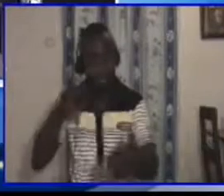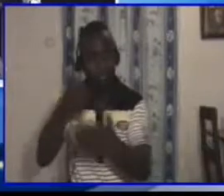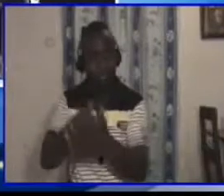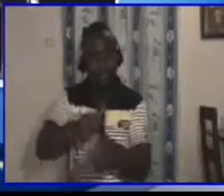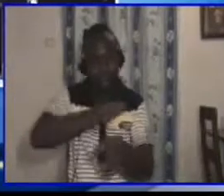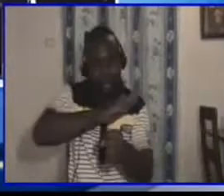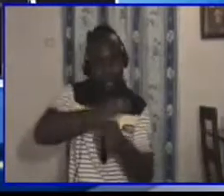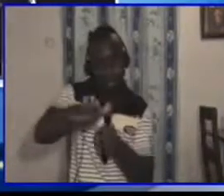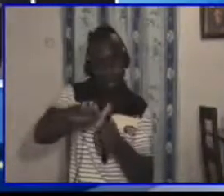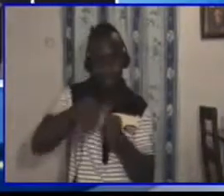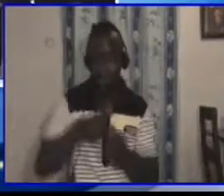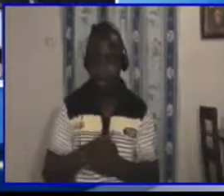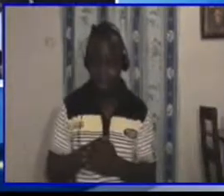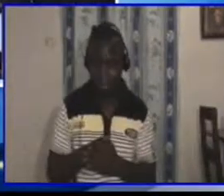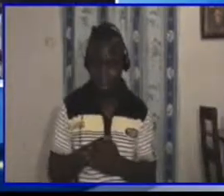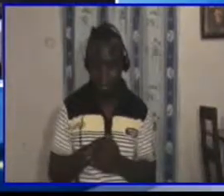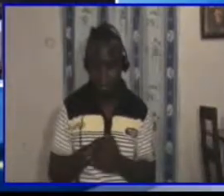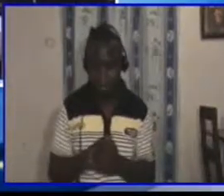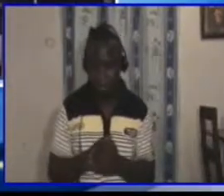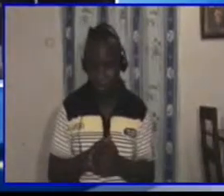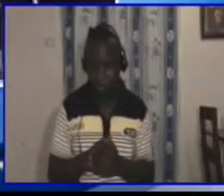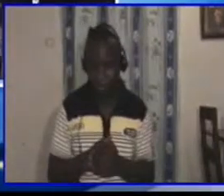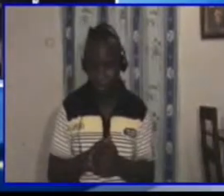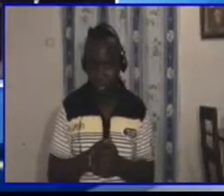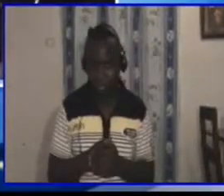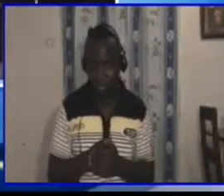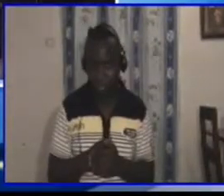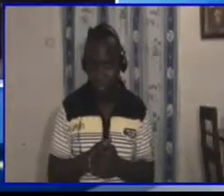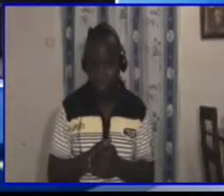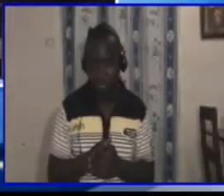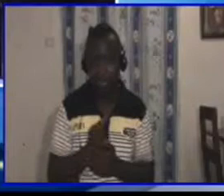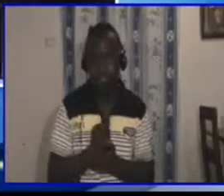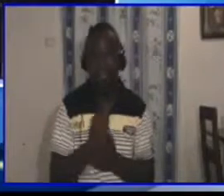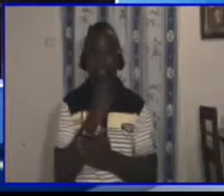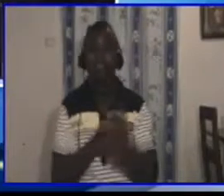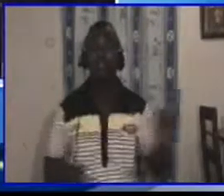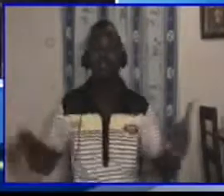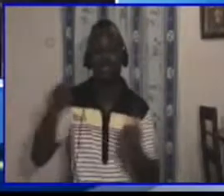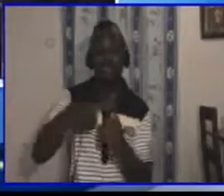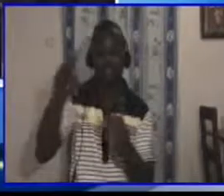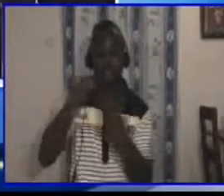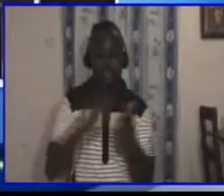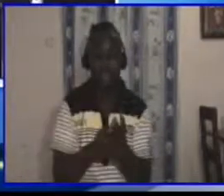questo è il libro più prezioso sulla faccia della terra